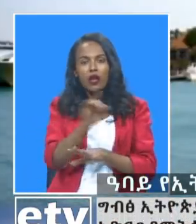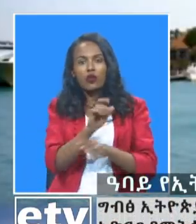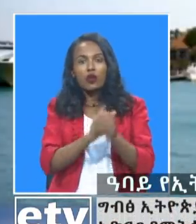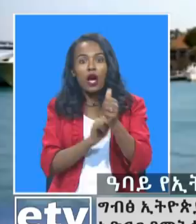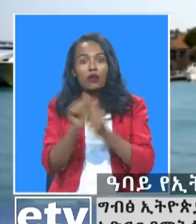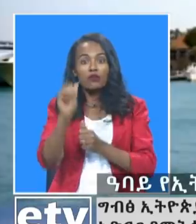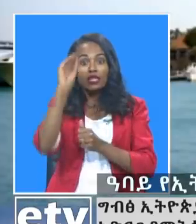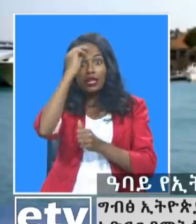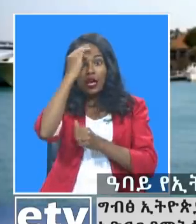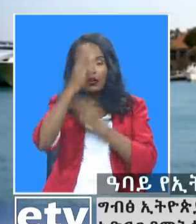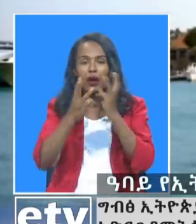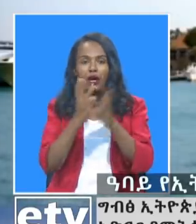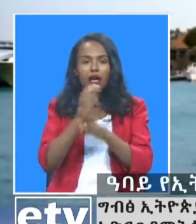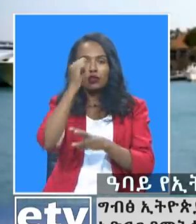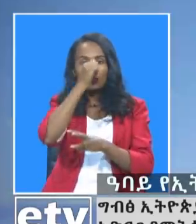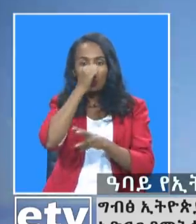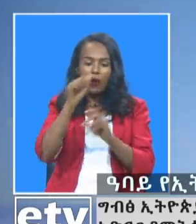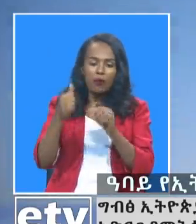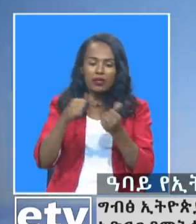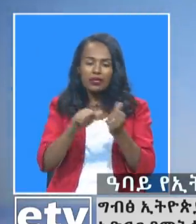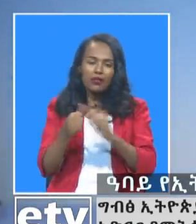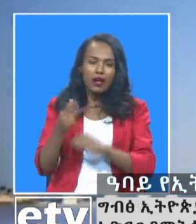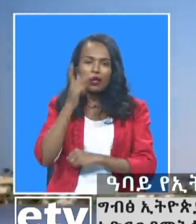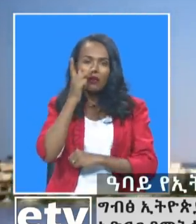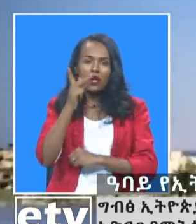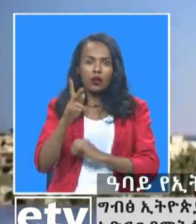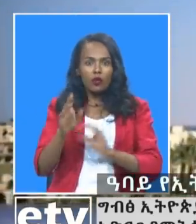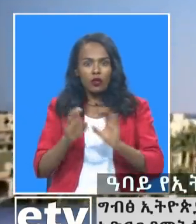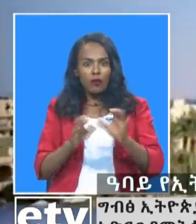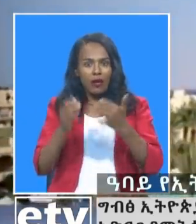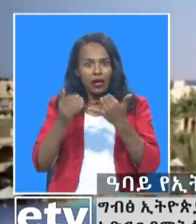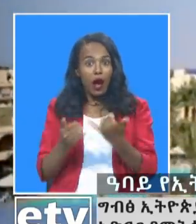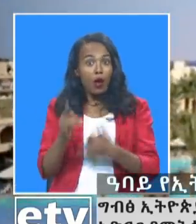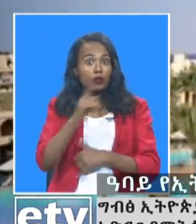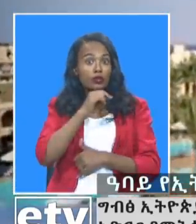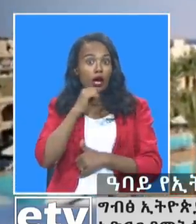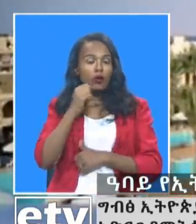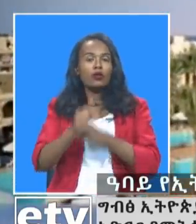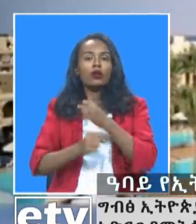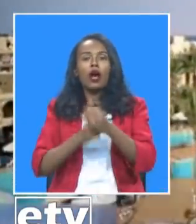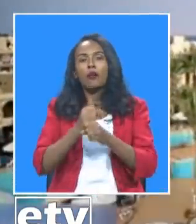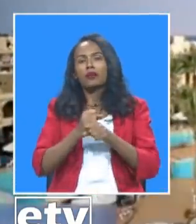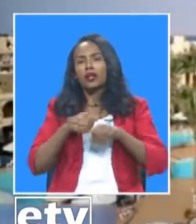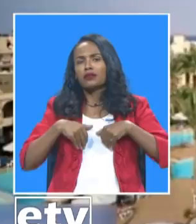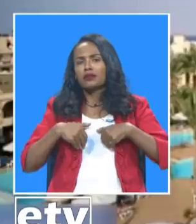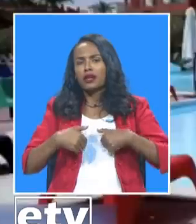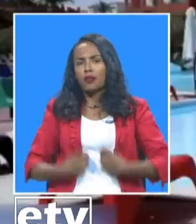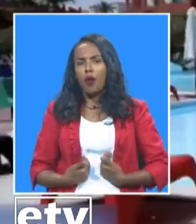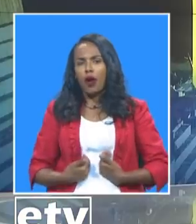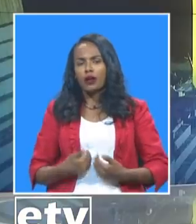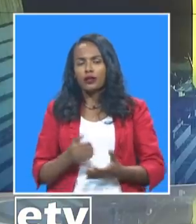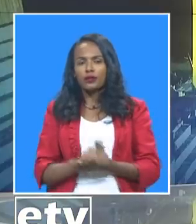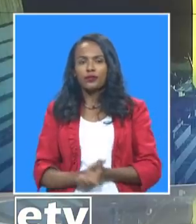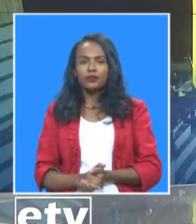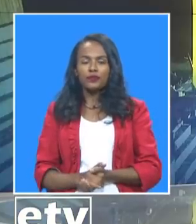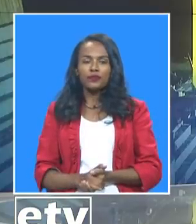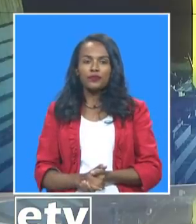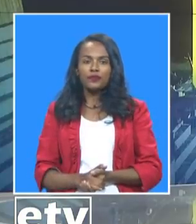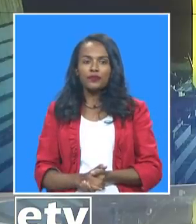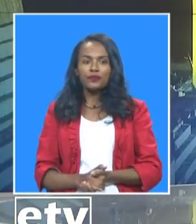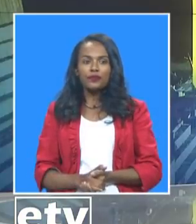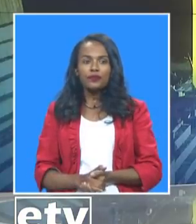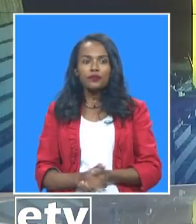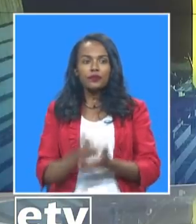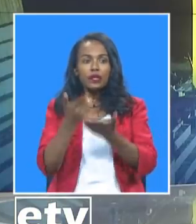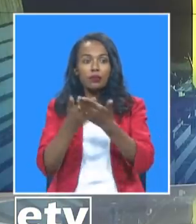የአረብ ሀገራት ኢትዮጵያን በጥርጣሬ እንዲመለከቷት ለማድረግ አሁን ሳይሆን ለአመታት ደክመውበታል።